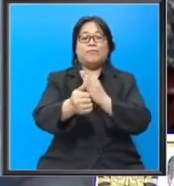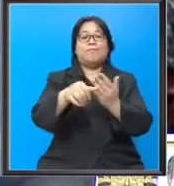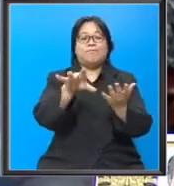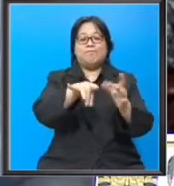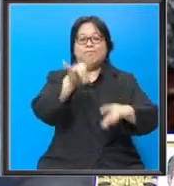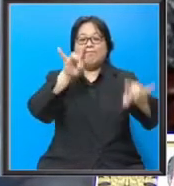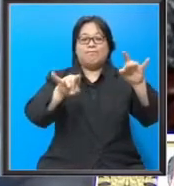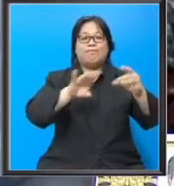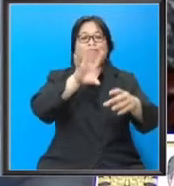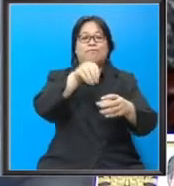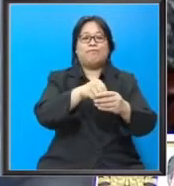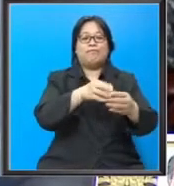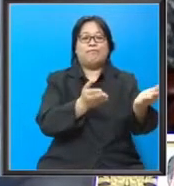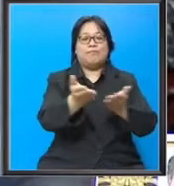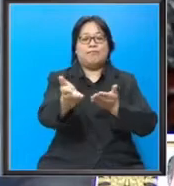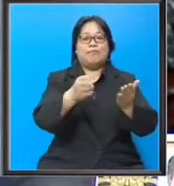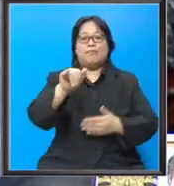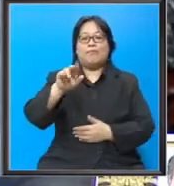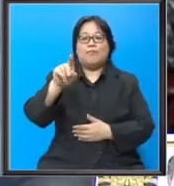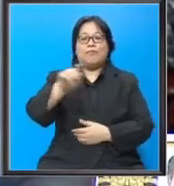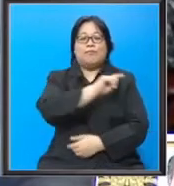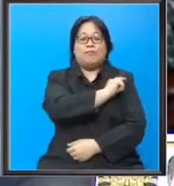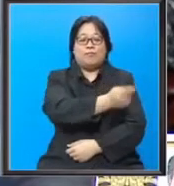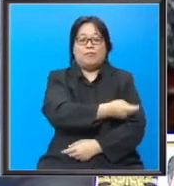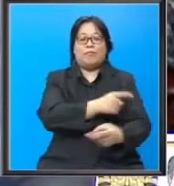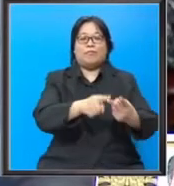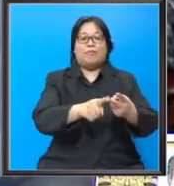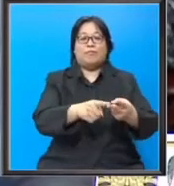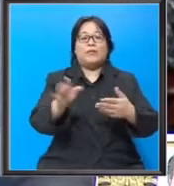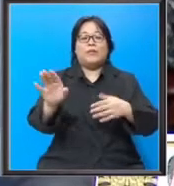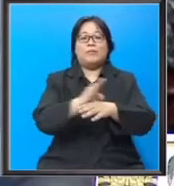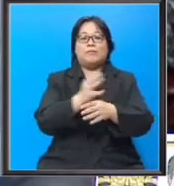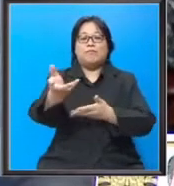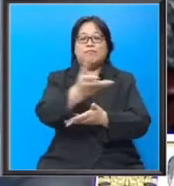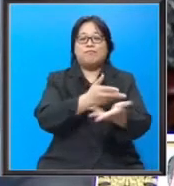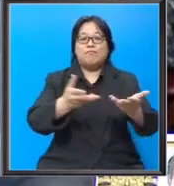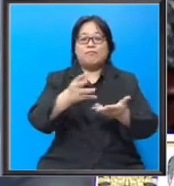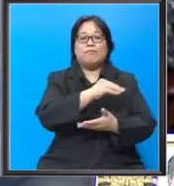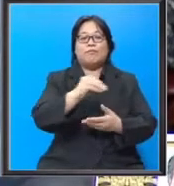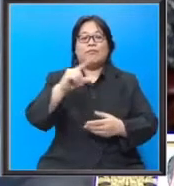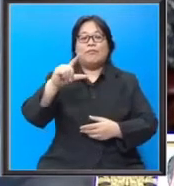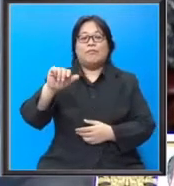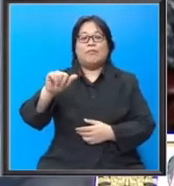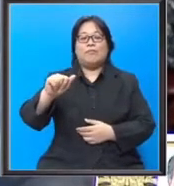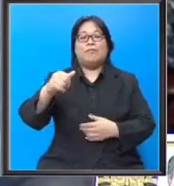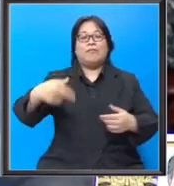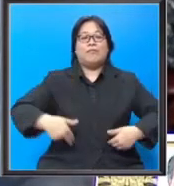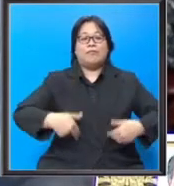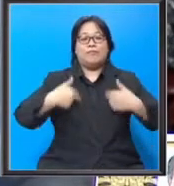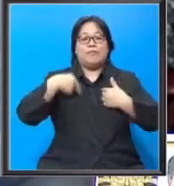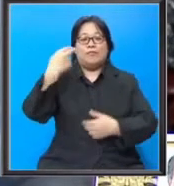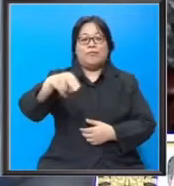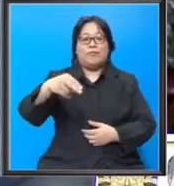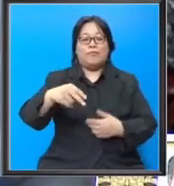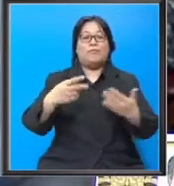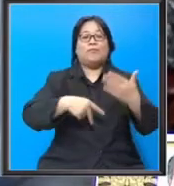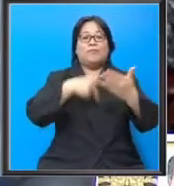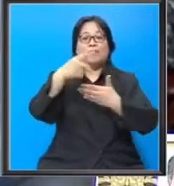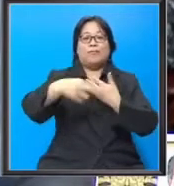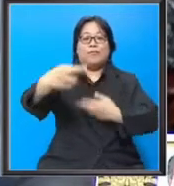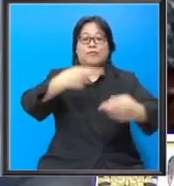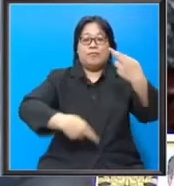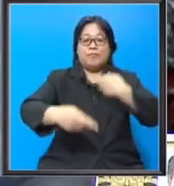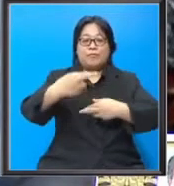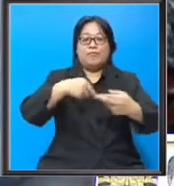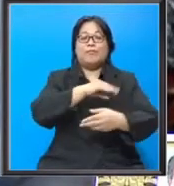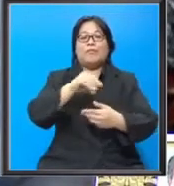Pasti Termasuk parkir Matan audit tenaga perundingan pengurusan tenaga dan gaya hidup hijau penghormatan kita smule dan